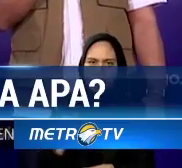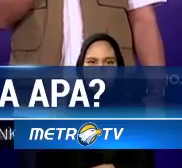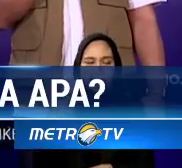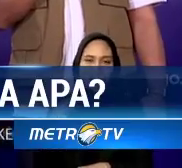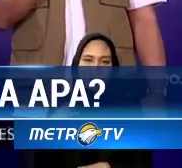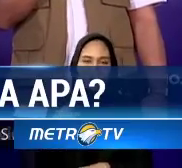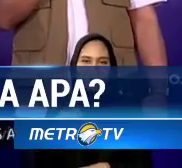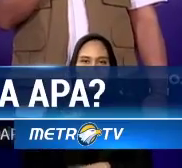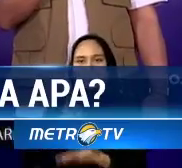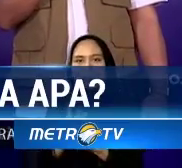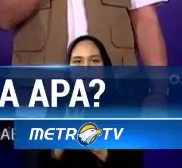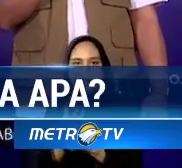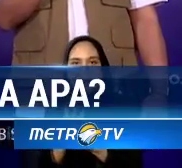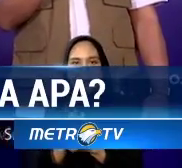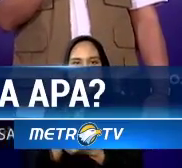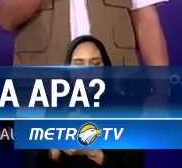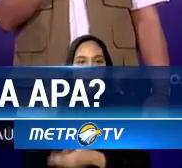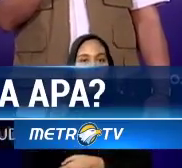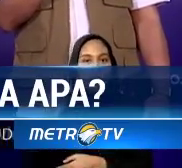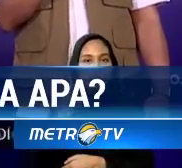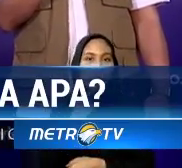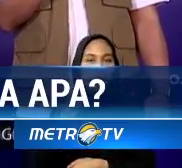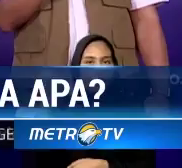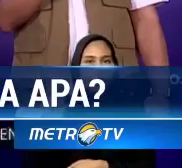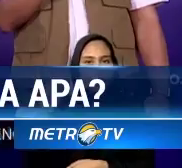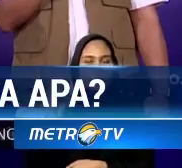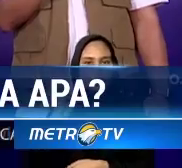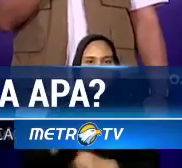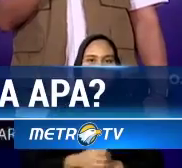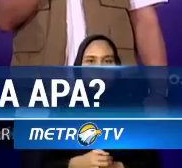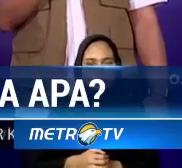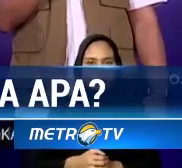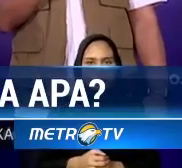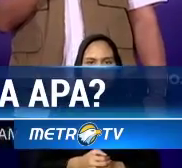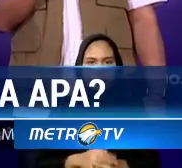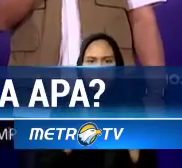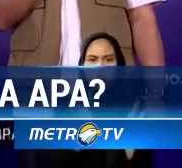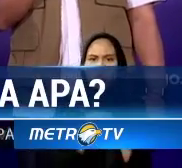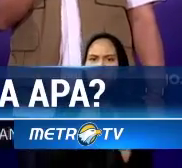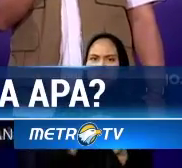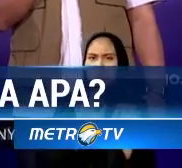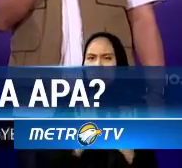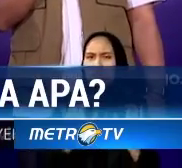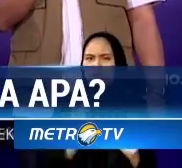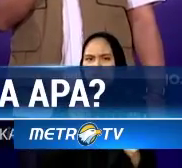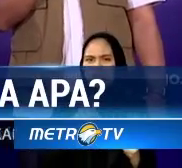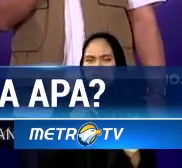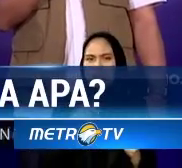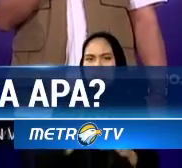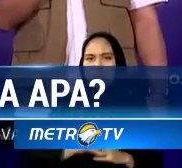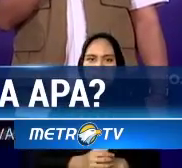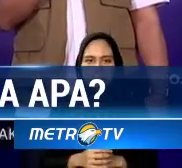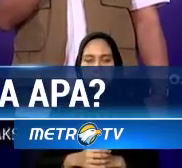oranye yang mencapai 370 kabupaten kota. Ini adalah jumlah yang sangat banyak dan ini menunjukkan